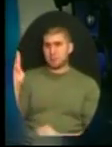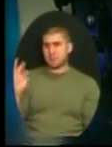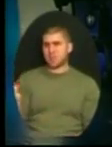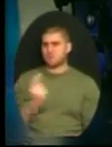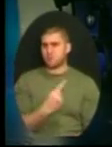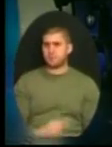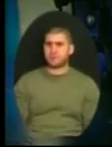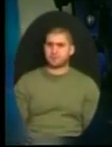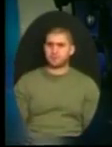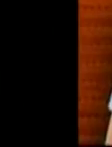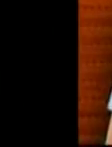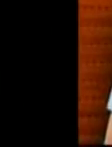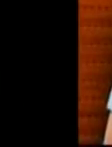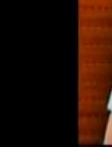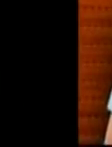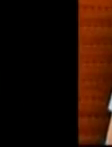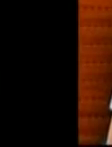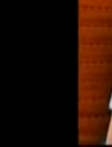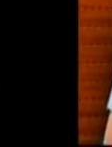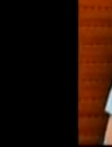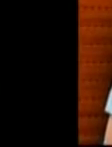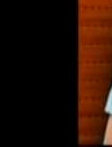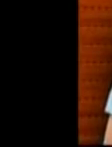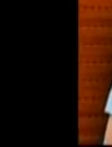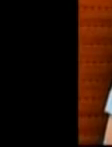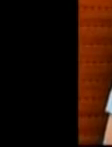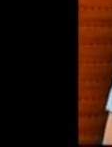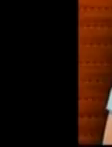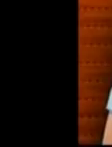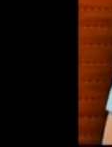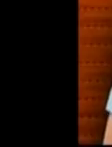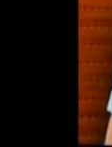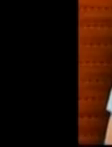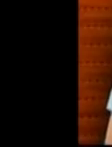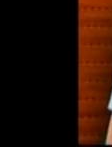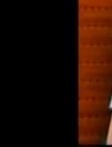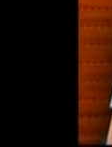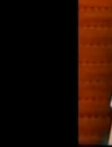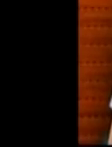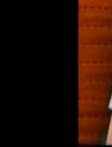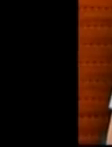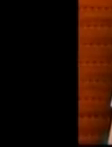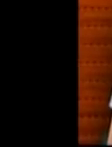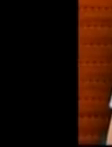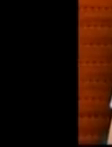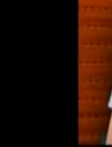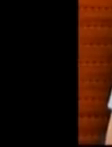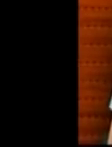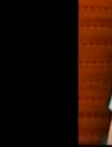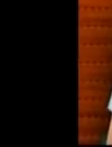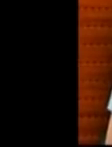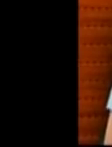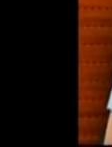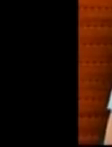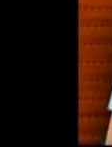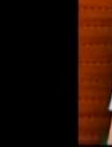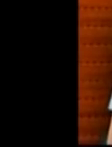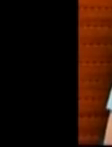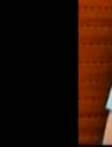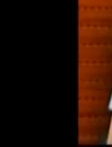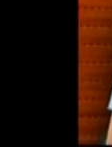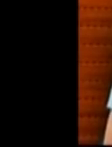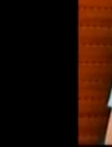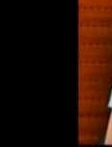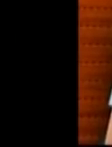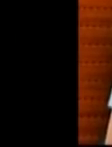מהשבוע. אנחנו בישורת האחרונה. מה המשמעות? המשמעות של זה שאני מניח שתוך מספר שבועות